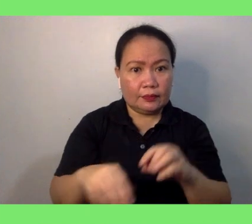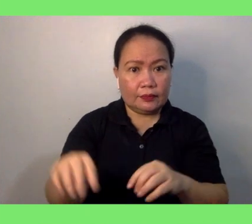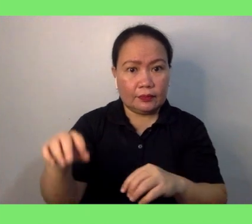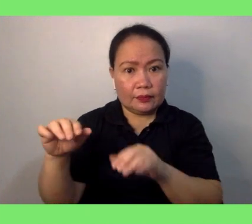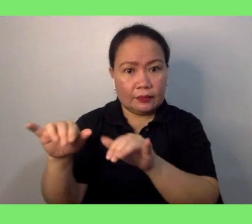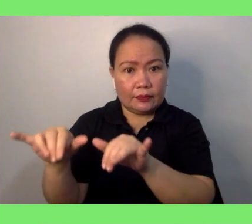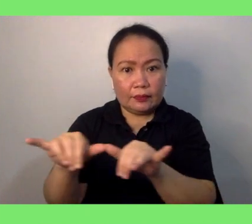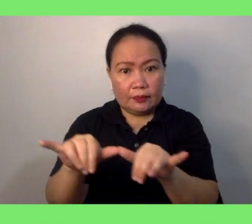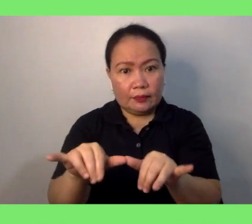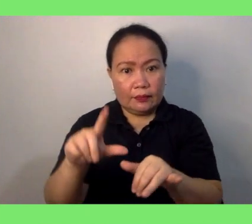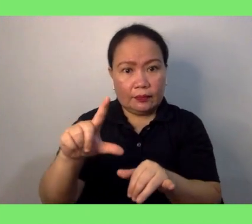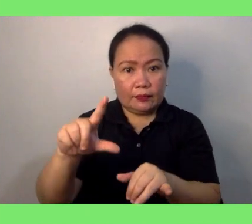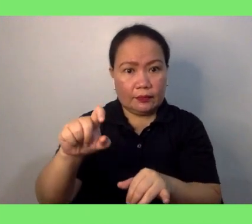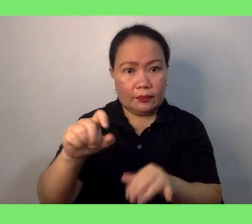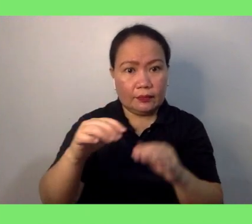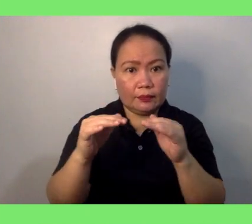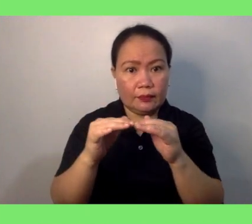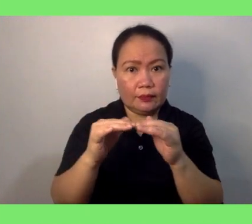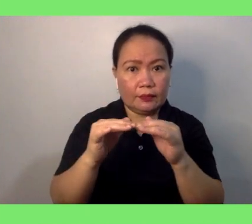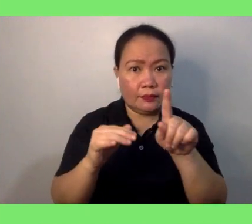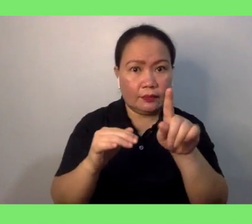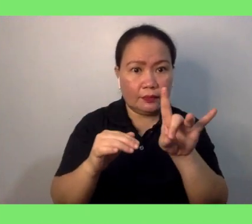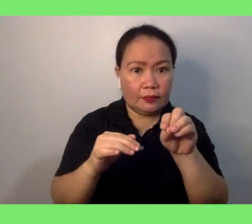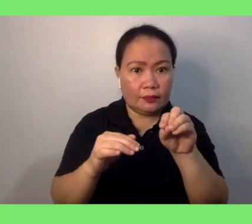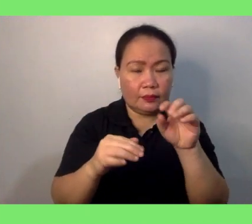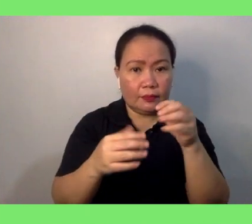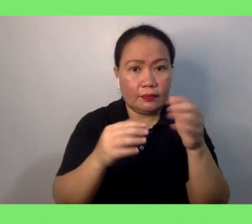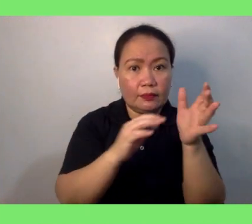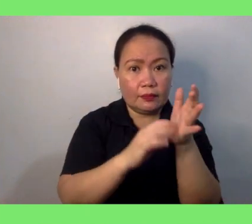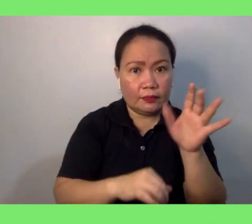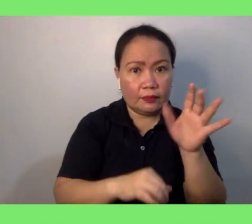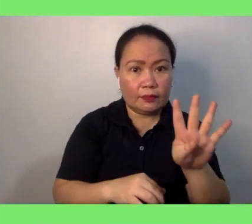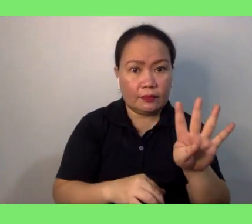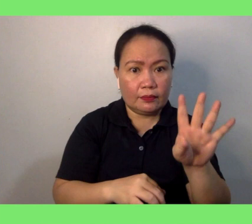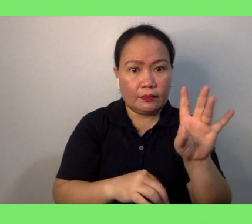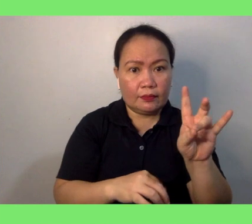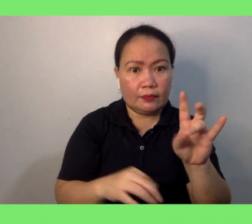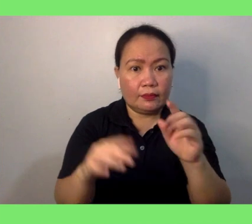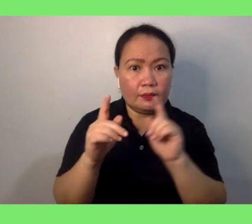minus 47. So, the measure of angle x is equal to 133.